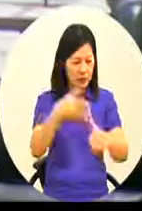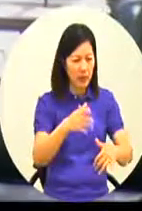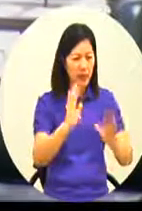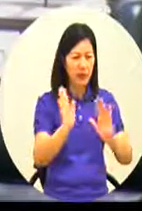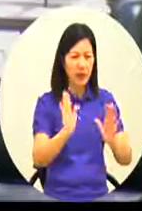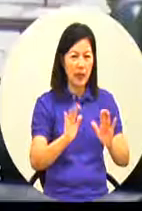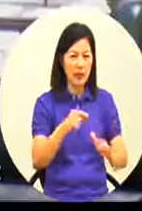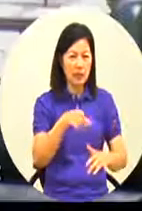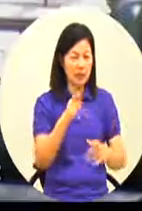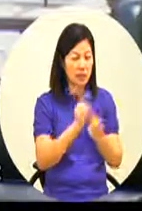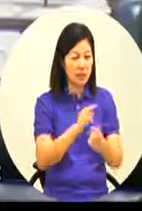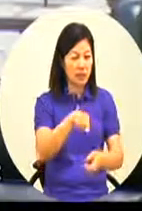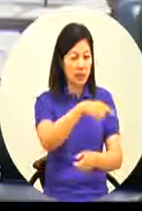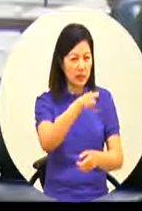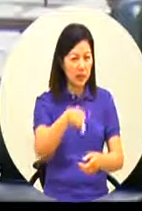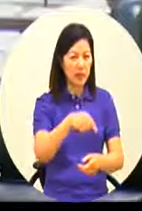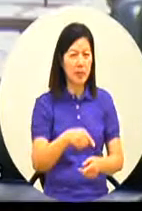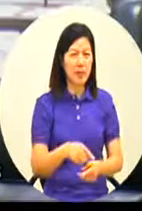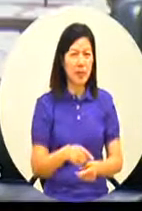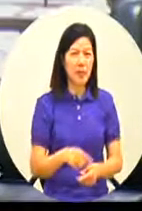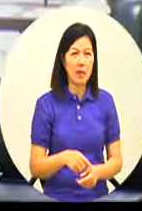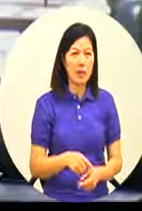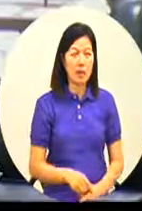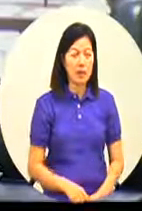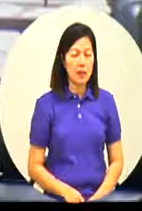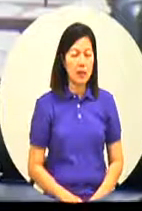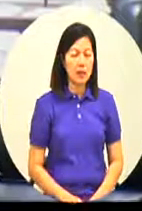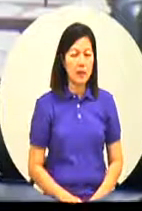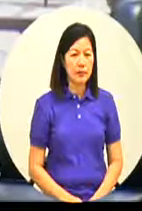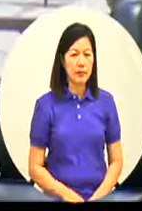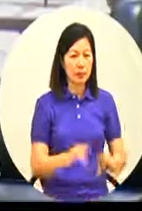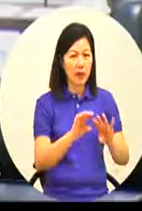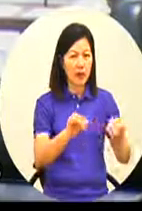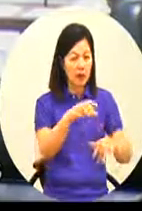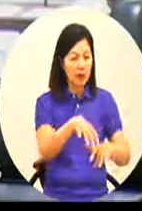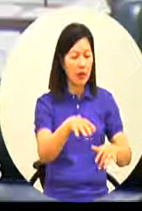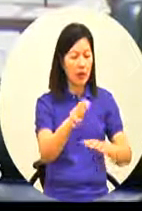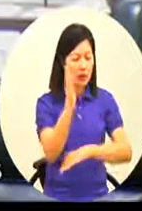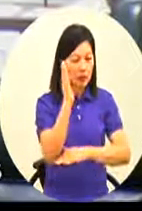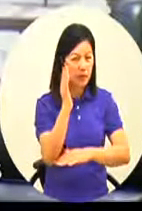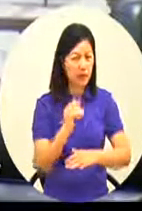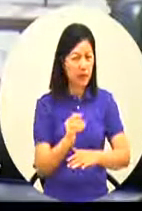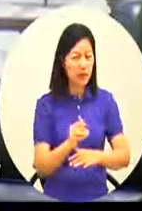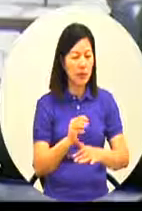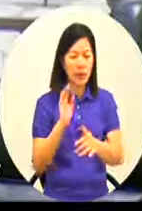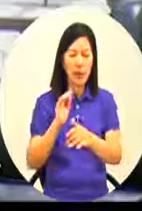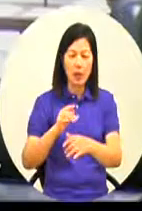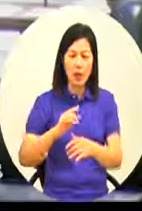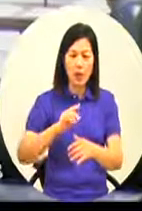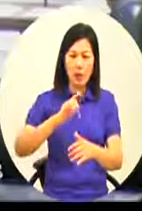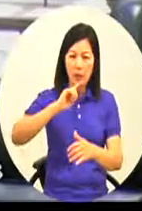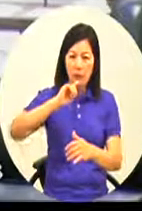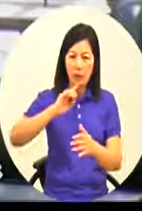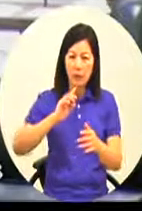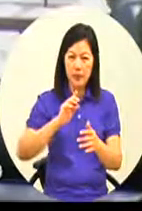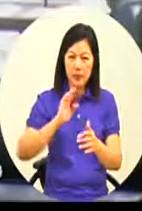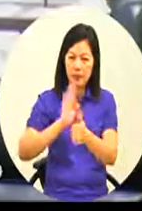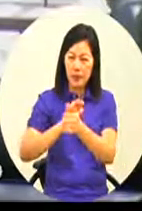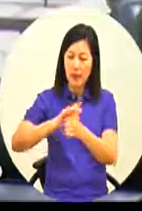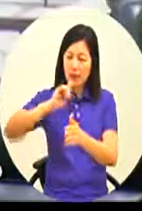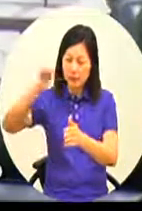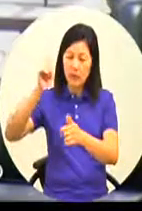对于这些人来讲，不论是地方政府，或是地方政府有义务要反映给中央政府，都应该要在